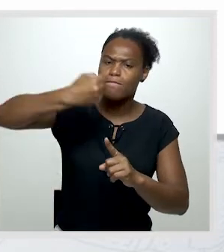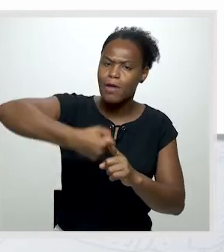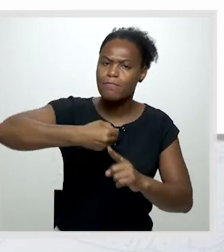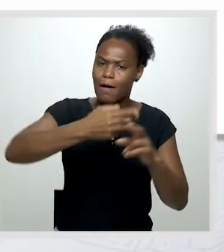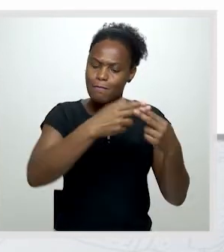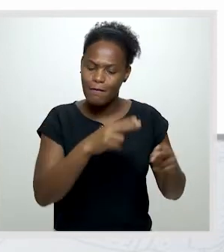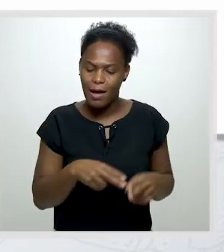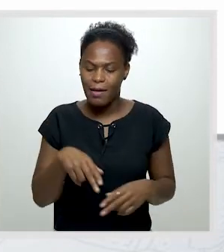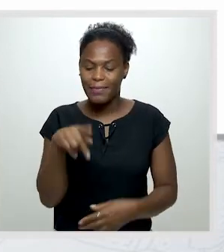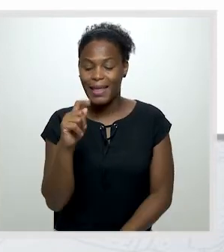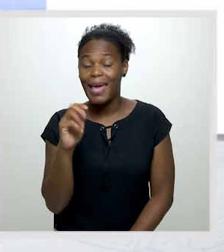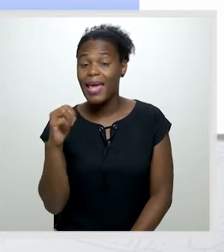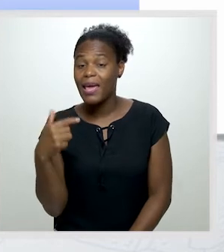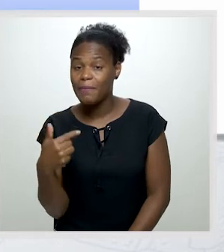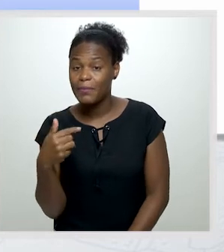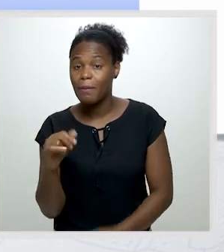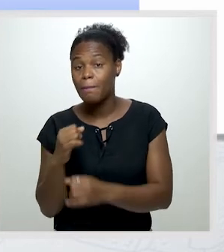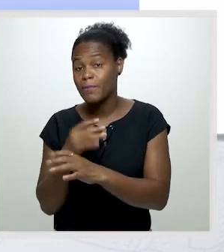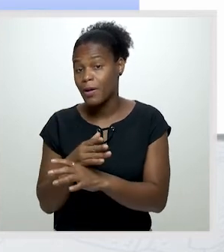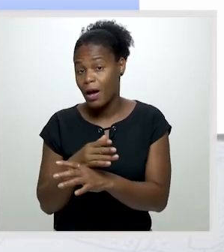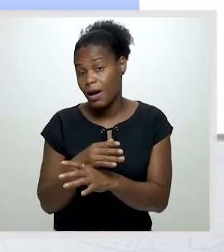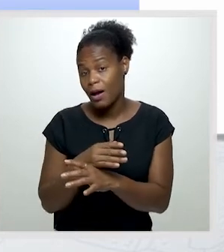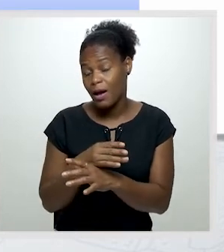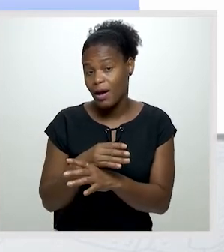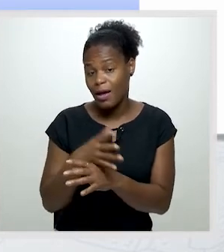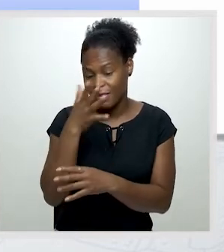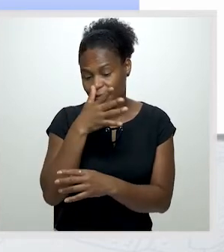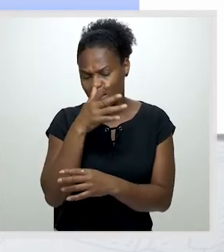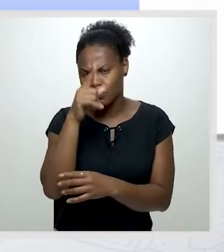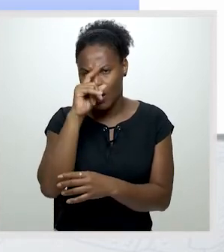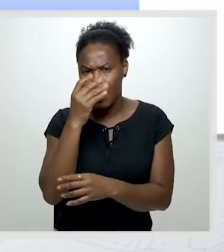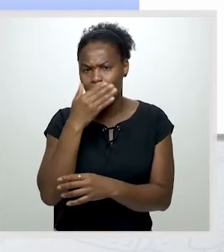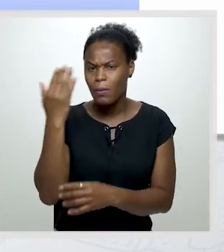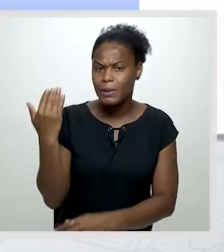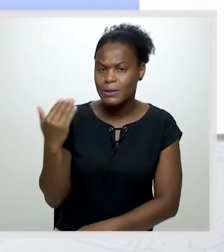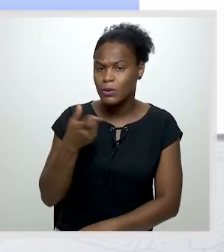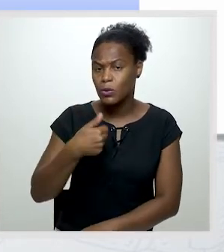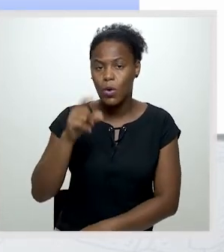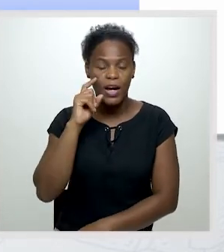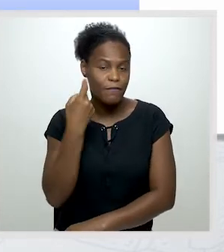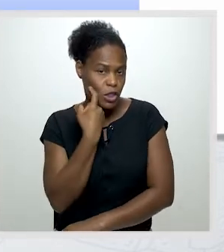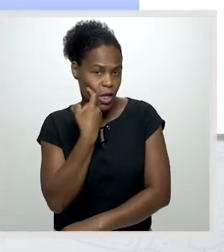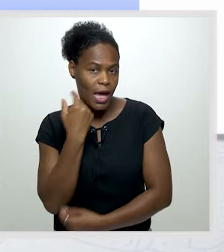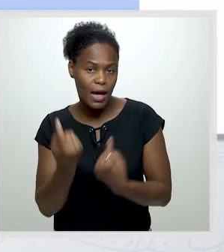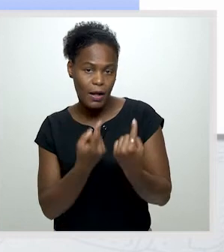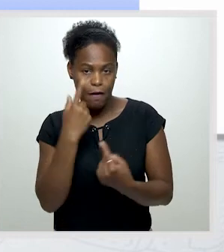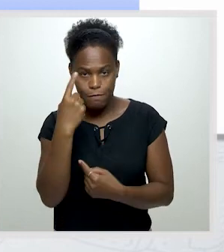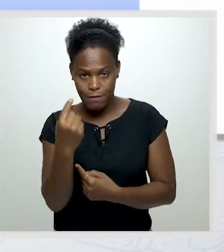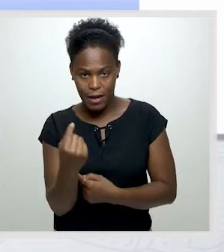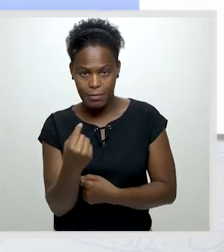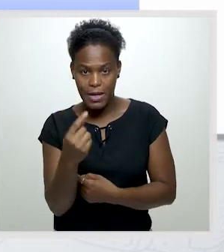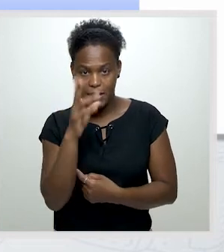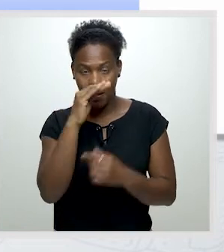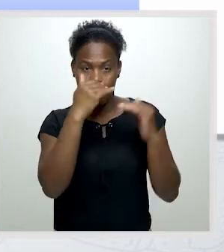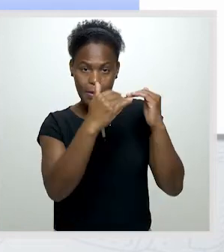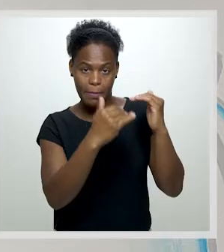Passons à l'activité suivante. Tu te rappelles, au cours précédent, on avait révisé quelques verbes qui se conjuguent avec